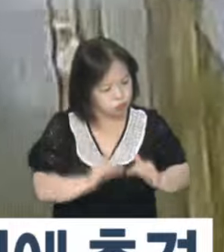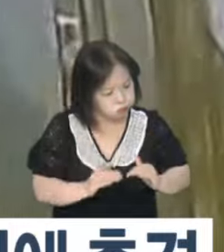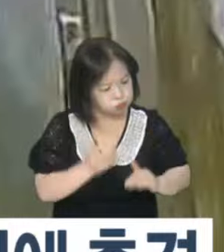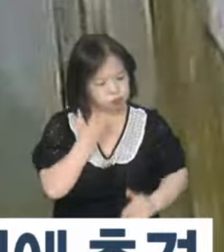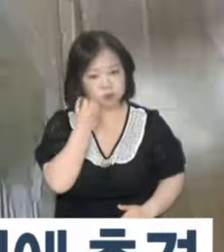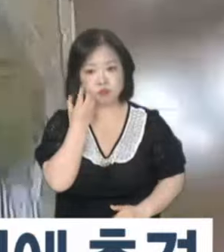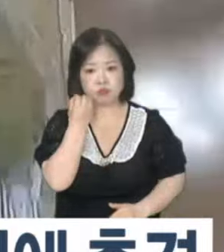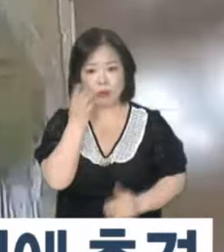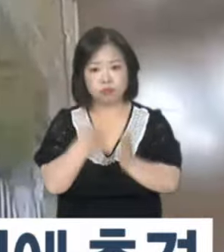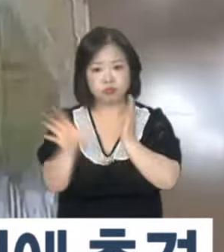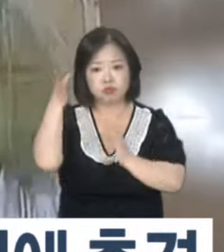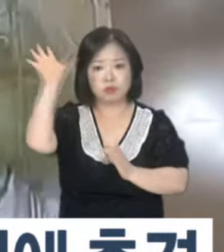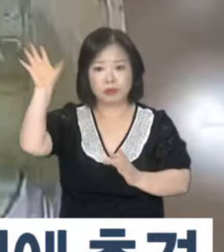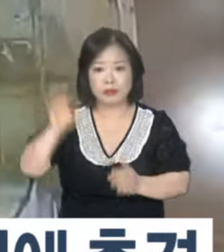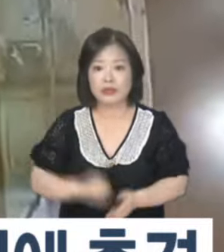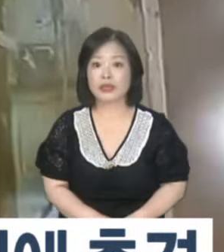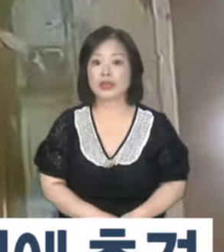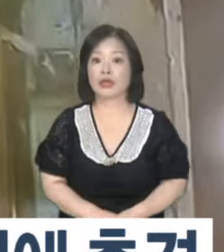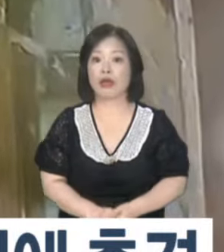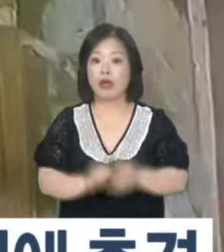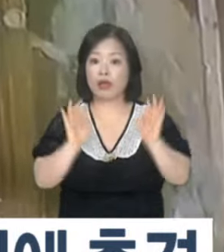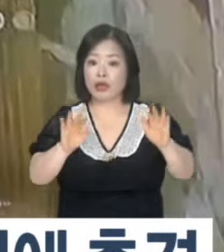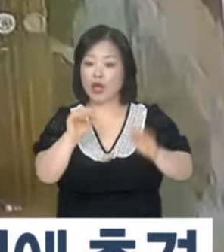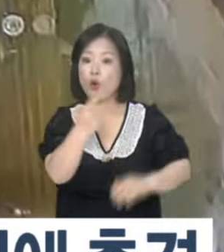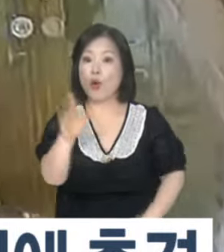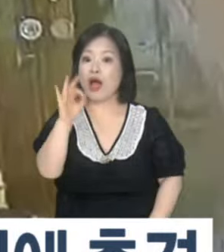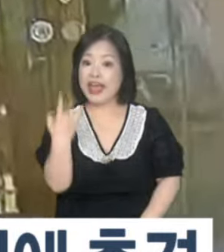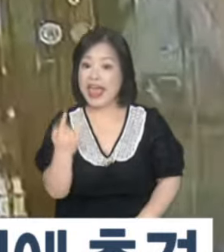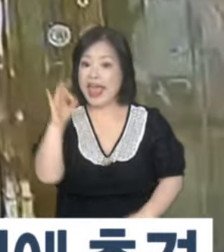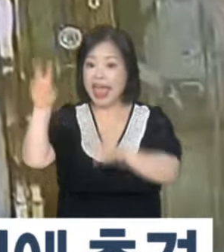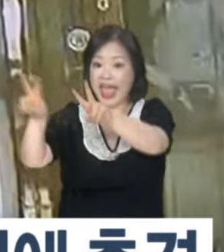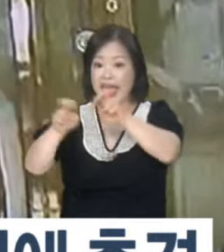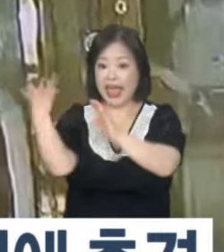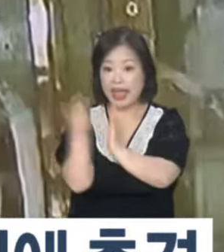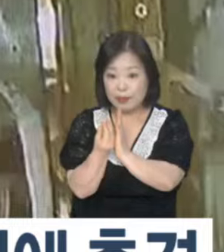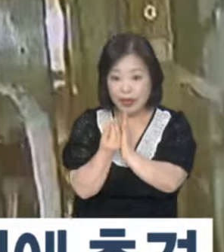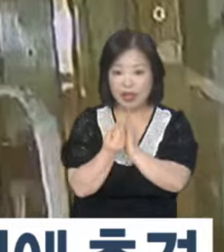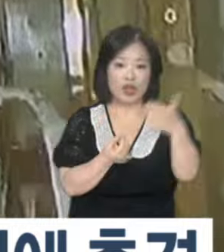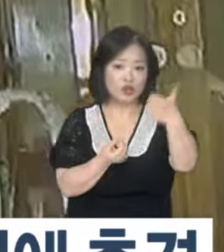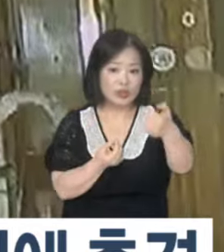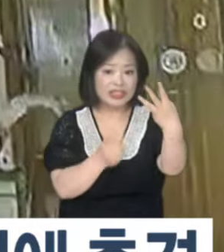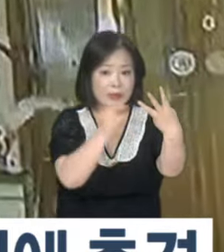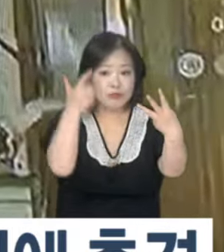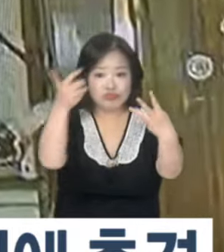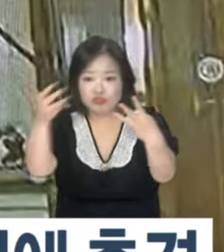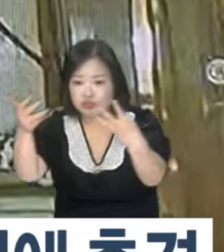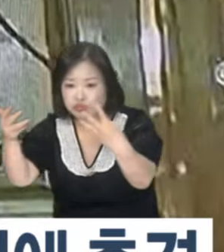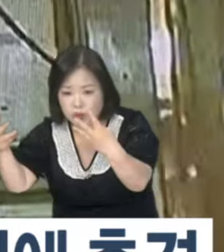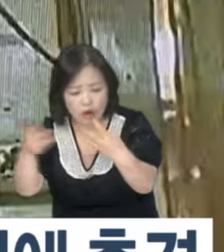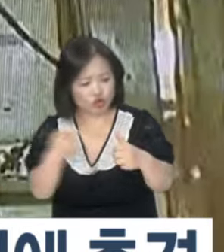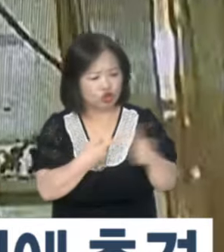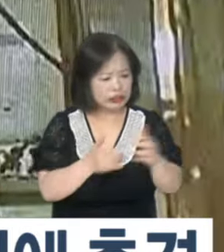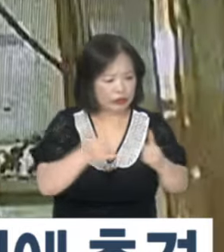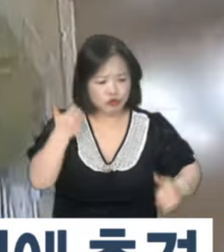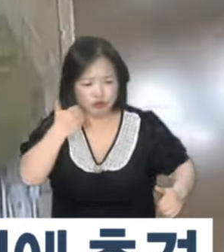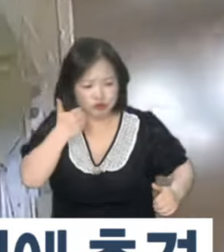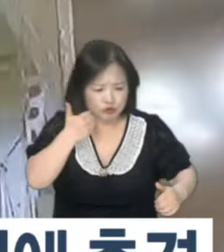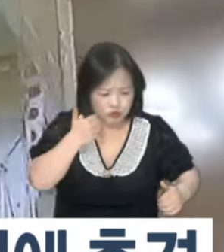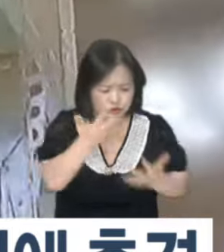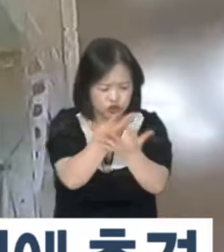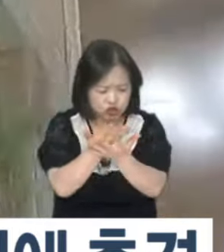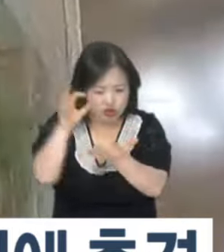정도로 기적이었습니다 과해 앱에서 신명에게 말을 걸며 대상자를 물색했고 중학생이라고 속여